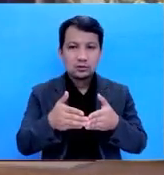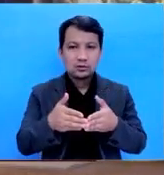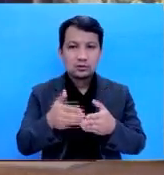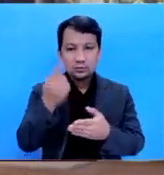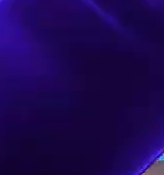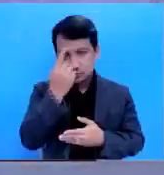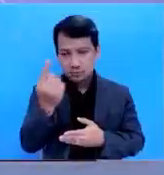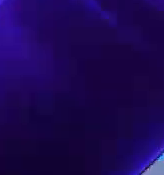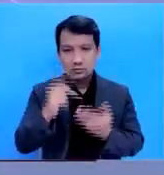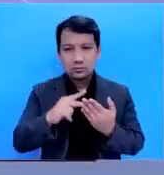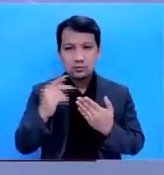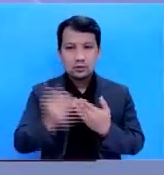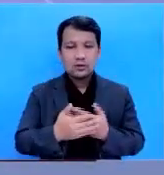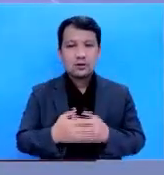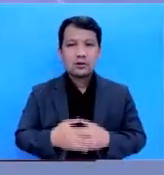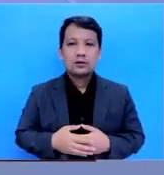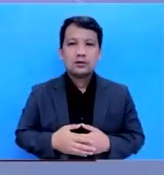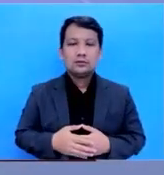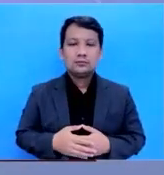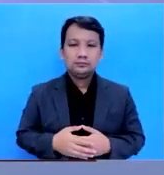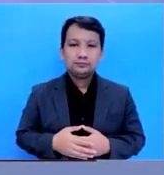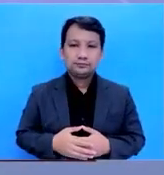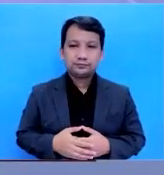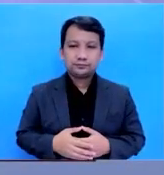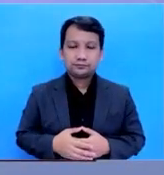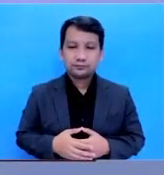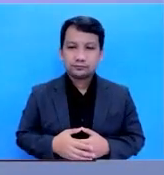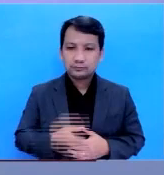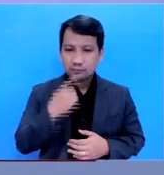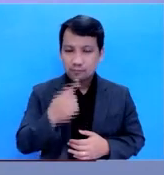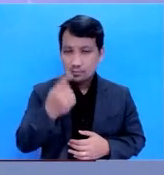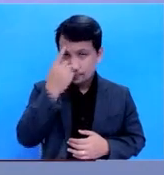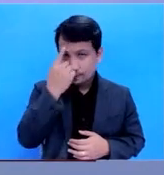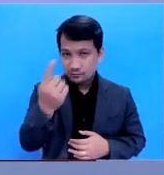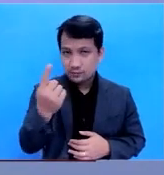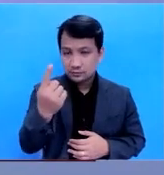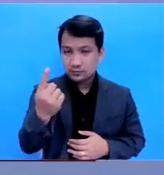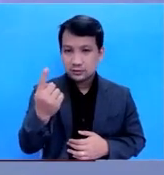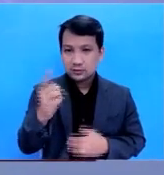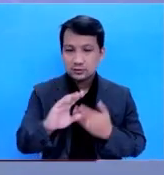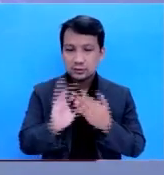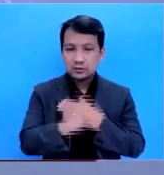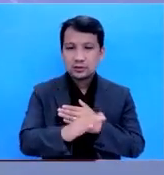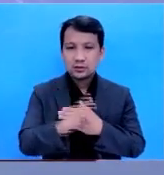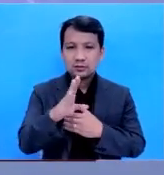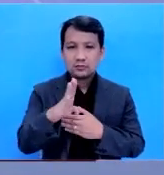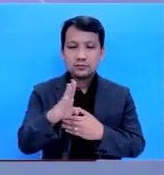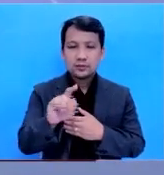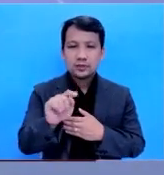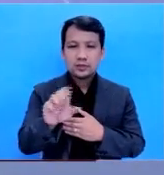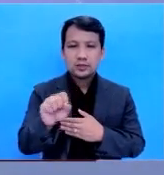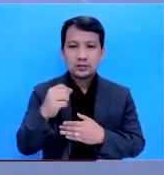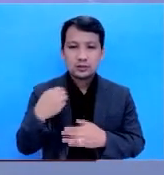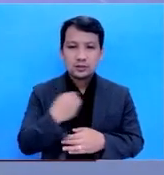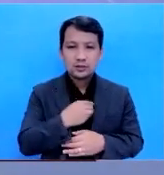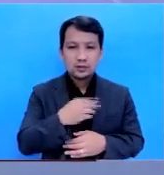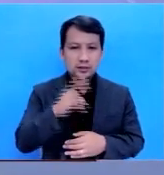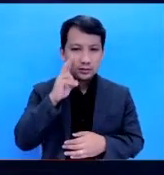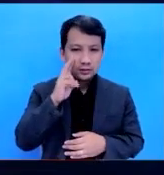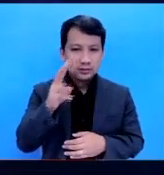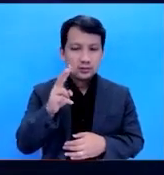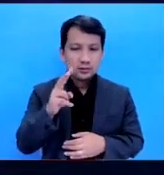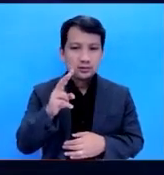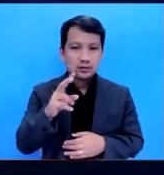projects. At speaking of solo projects, magbabalik ang BTS member na si V sa spin-off